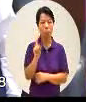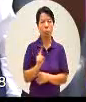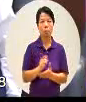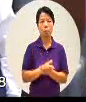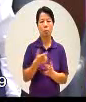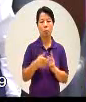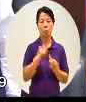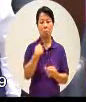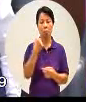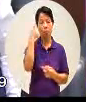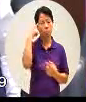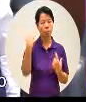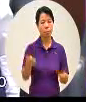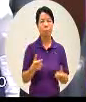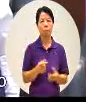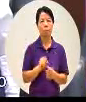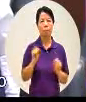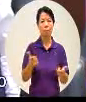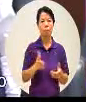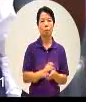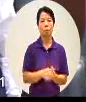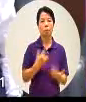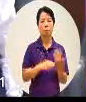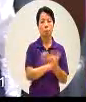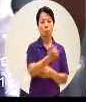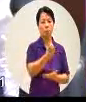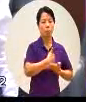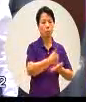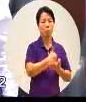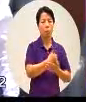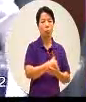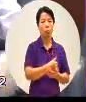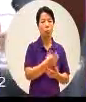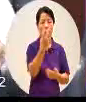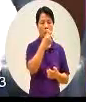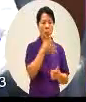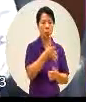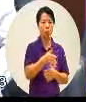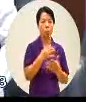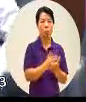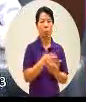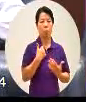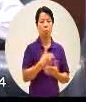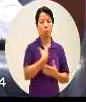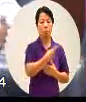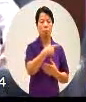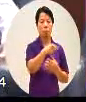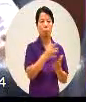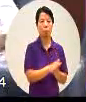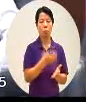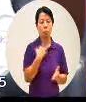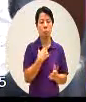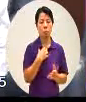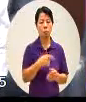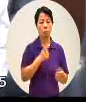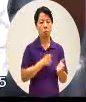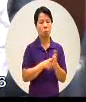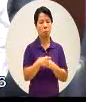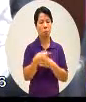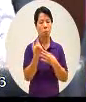同款呢。我在外面，人家要聘我当他的顾问，是要借重说我哪一方面的了